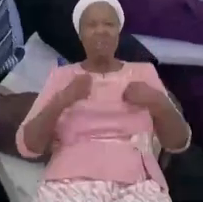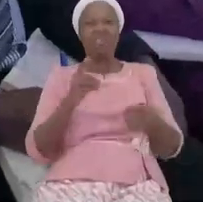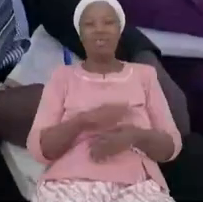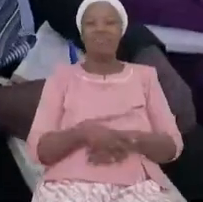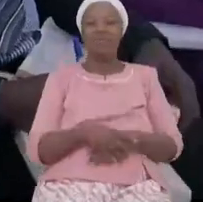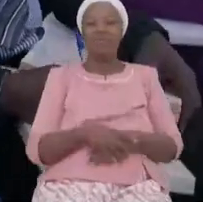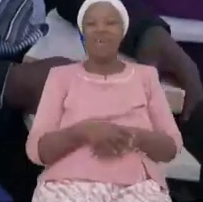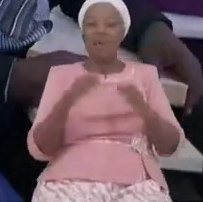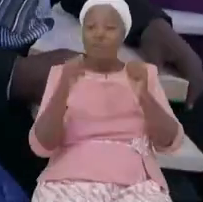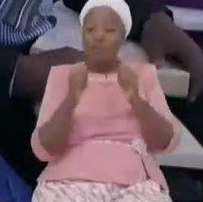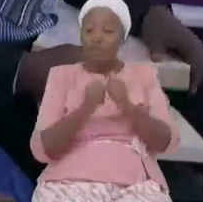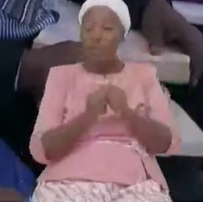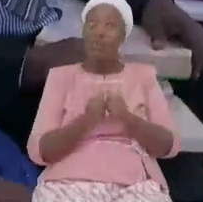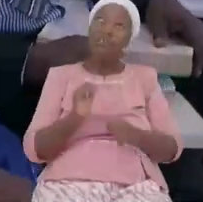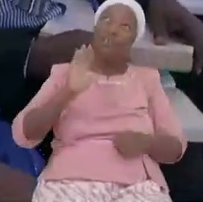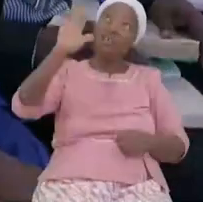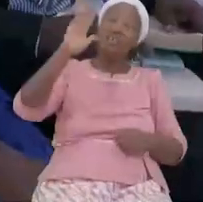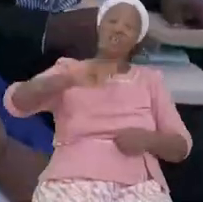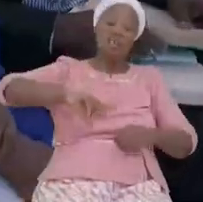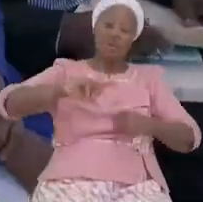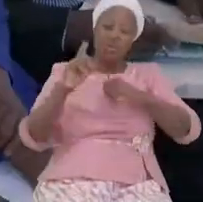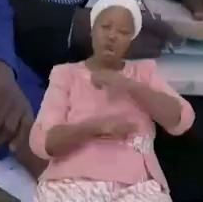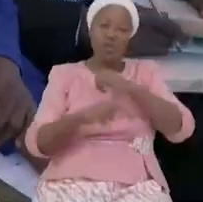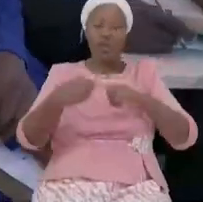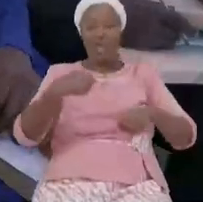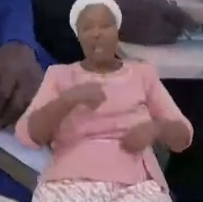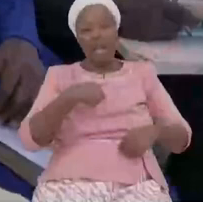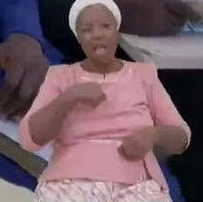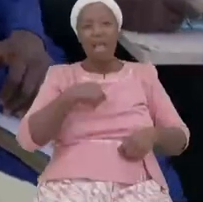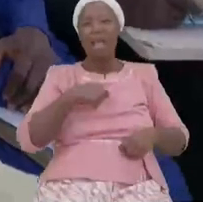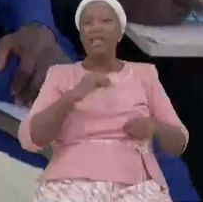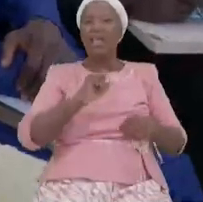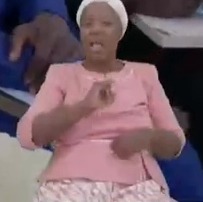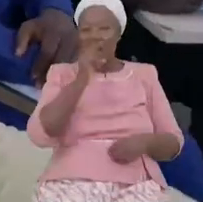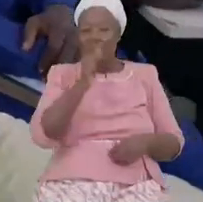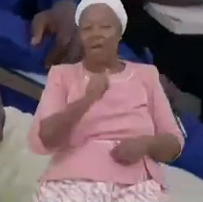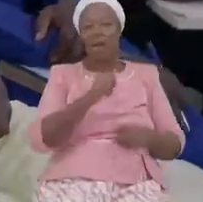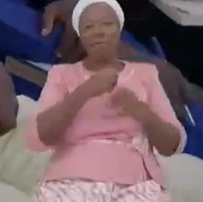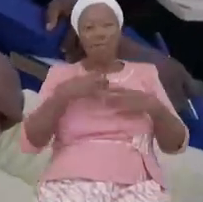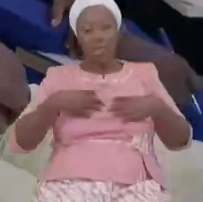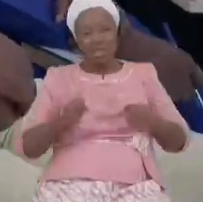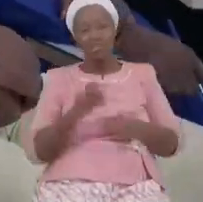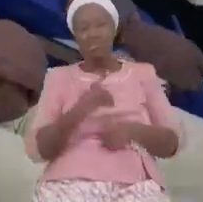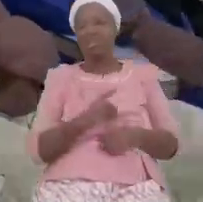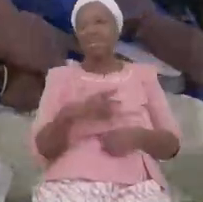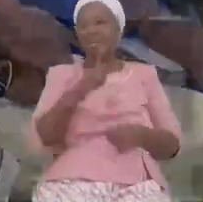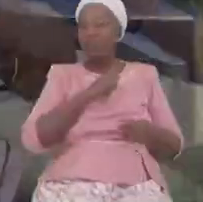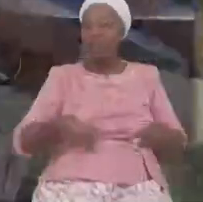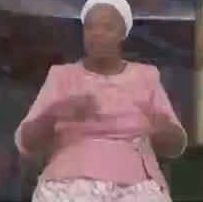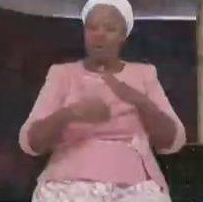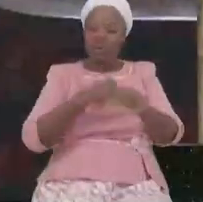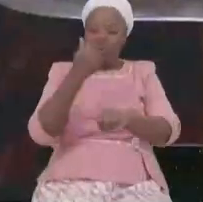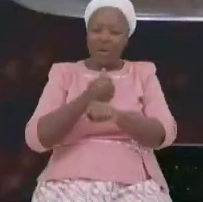C'est par ses maîtrisures que je suis guéri. Que Dieu le confirme dans